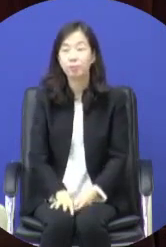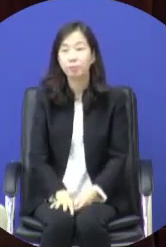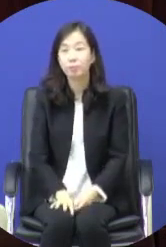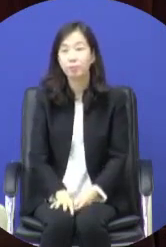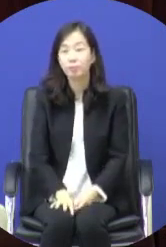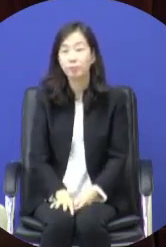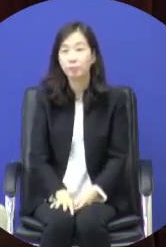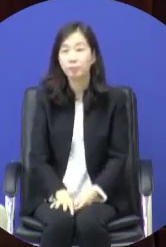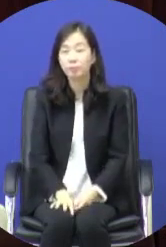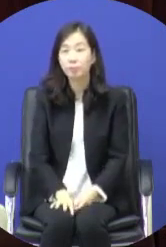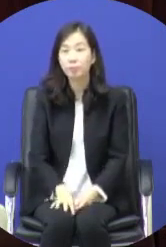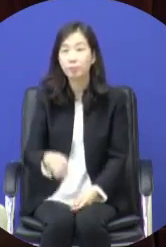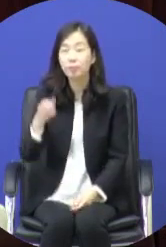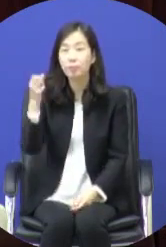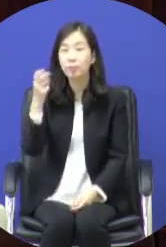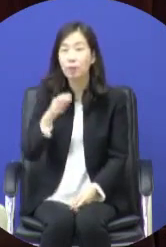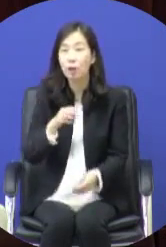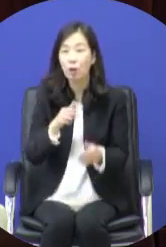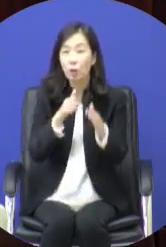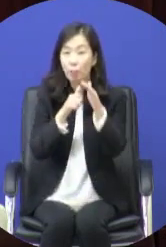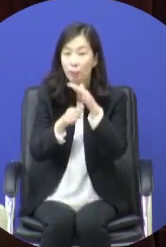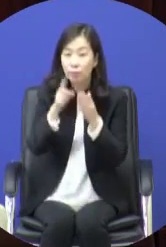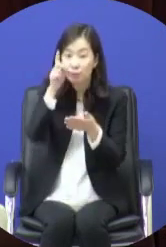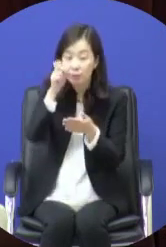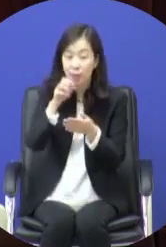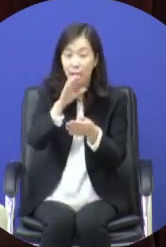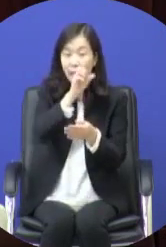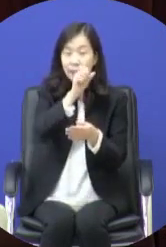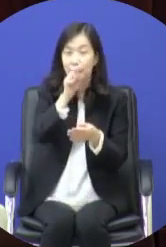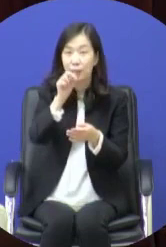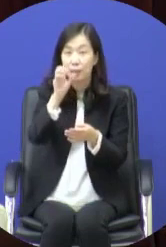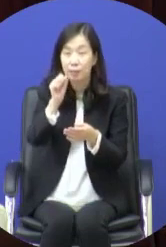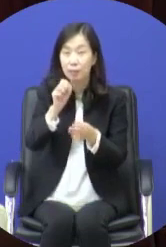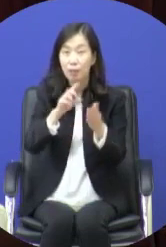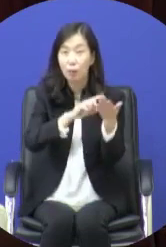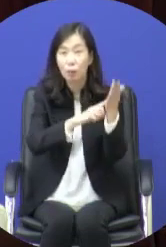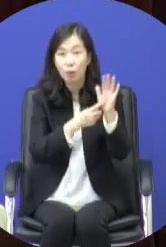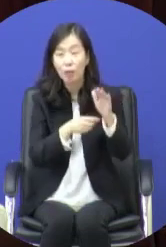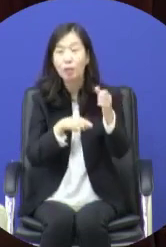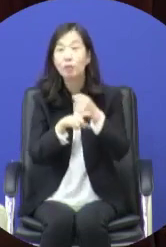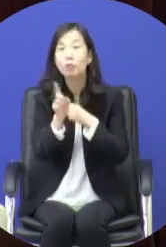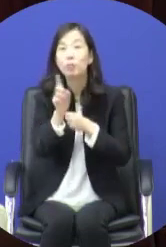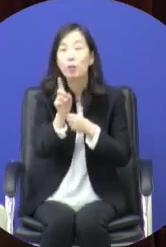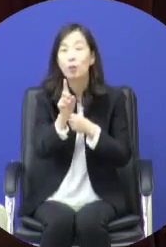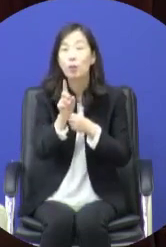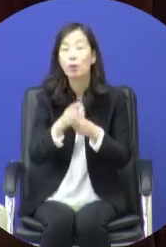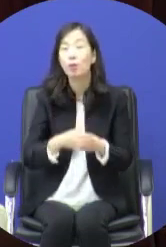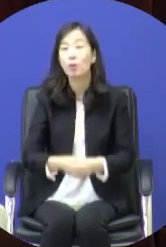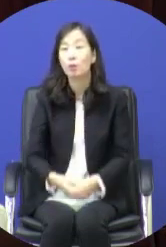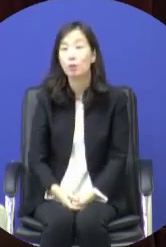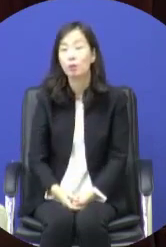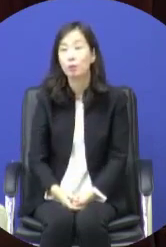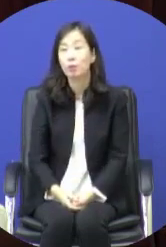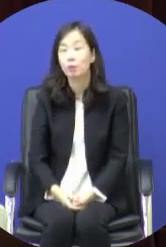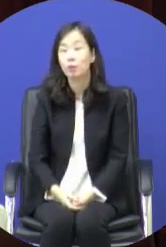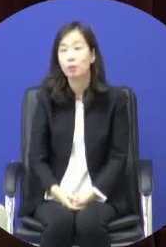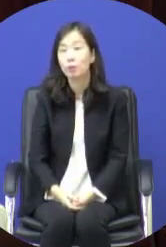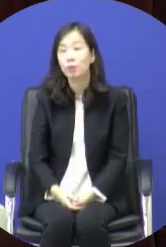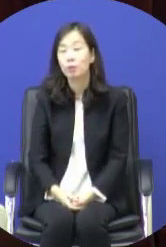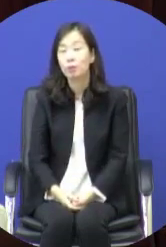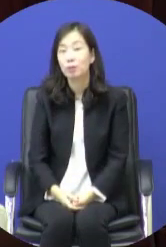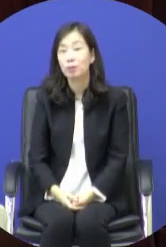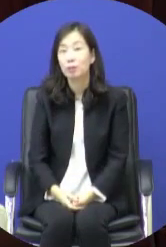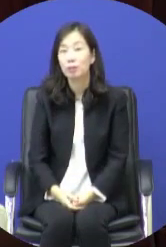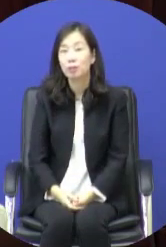그리고 방문 사진까지 찍어 SNS에 공개한 이유는 무엇이었을까요? 몇 번